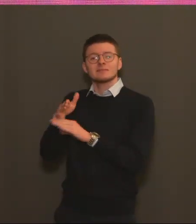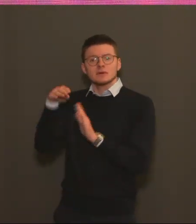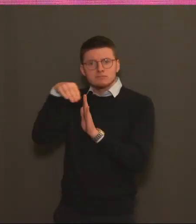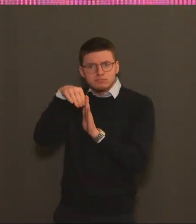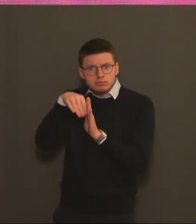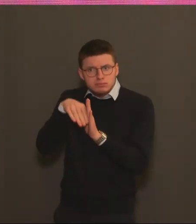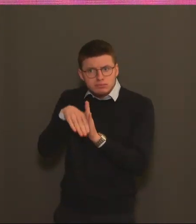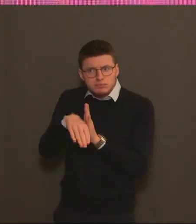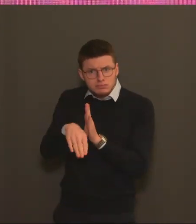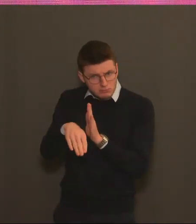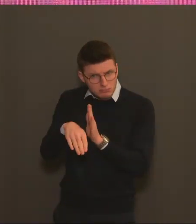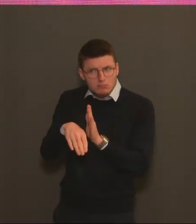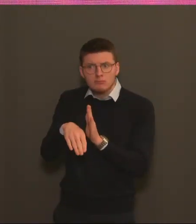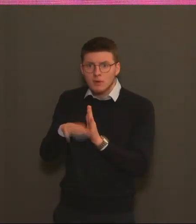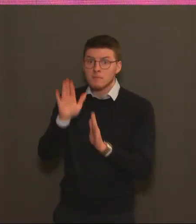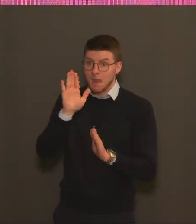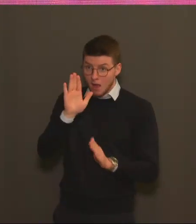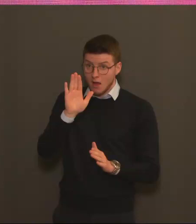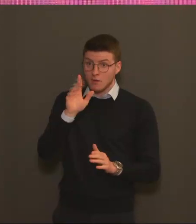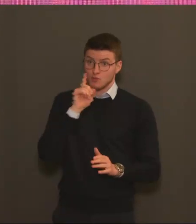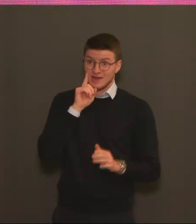personen jonger dan 85 jaar.